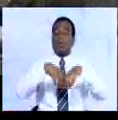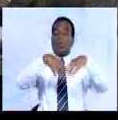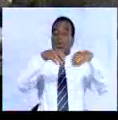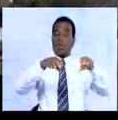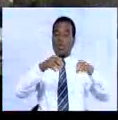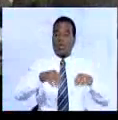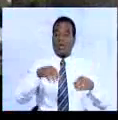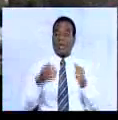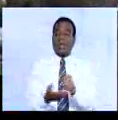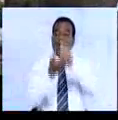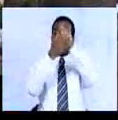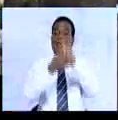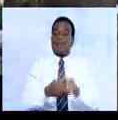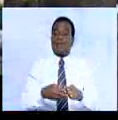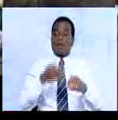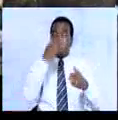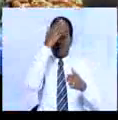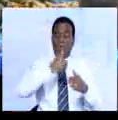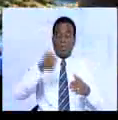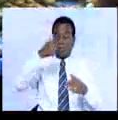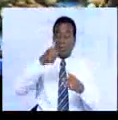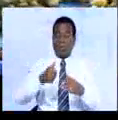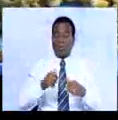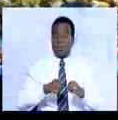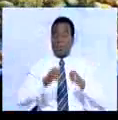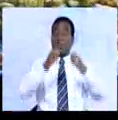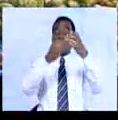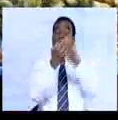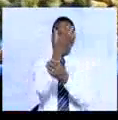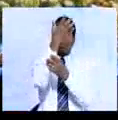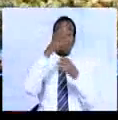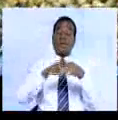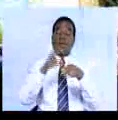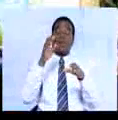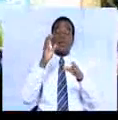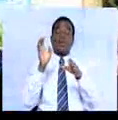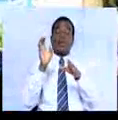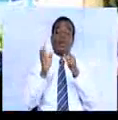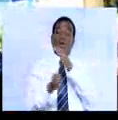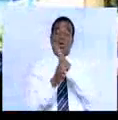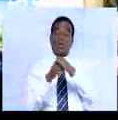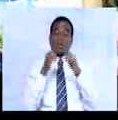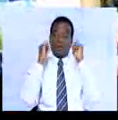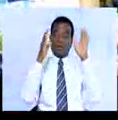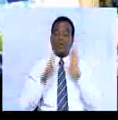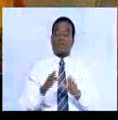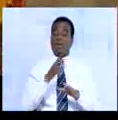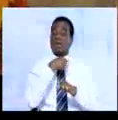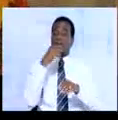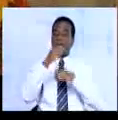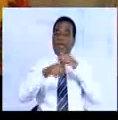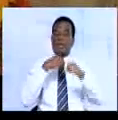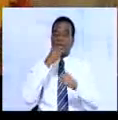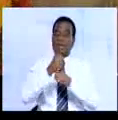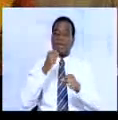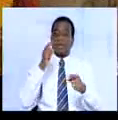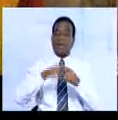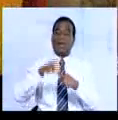contribue énormément à la belle performance de l'économie ivoirienne et donc à la croissance de la Côte d'Ivoire qui cette année est